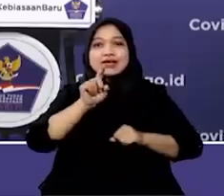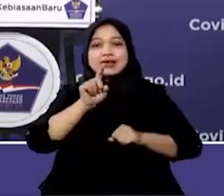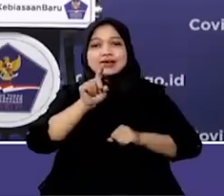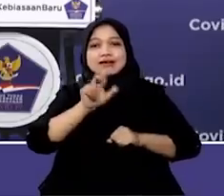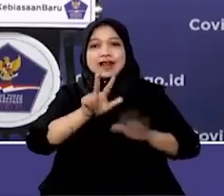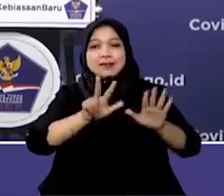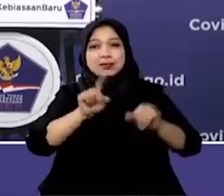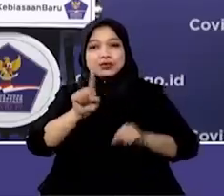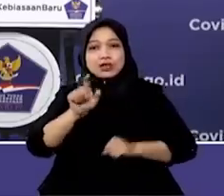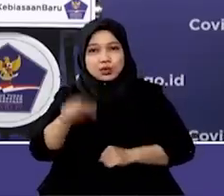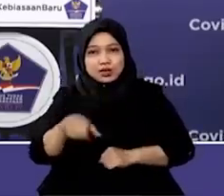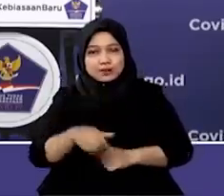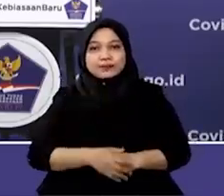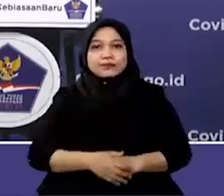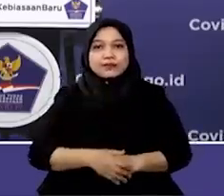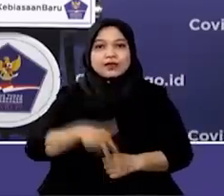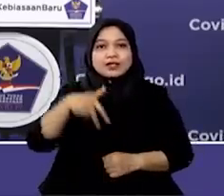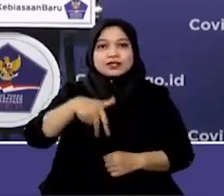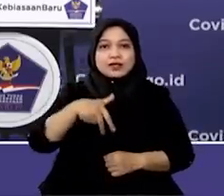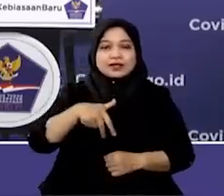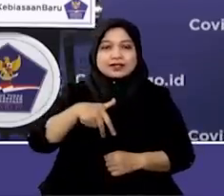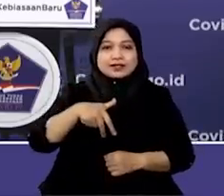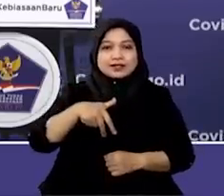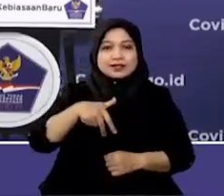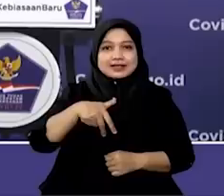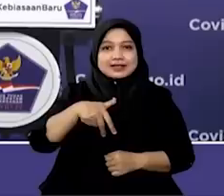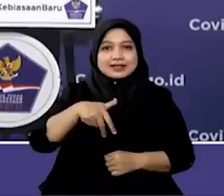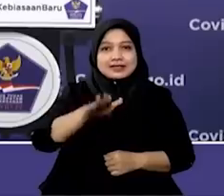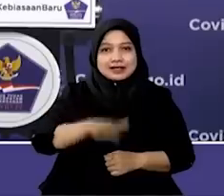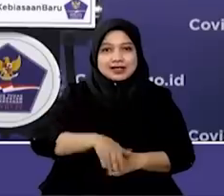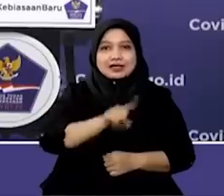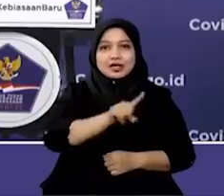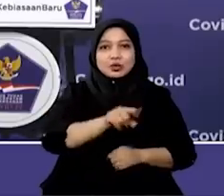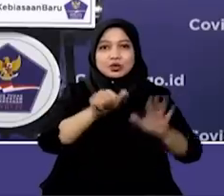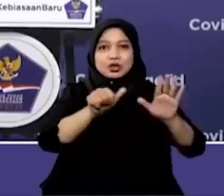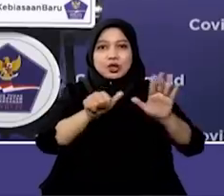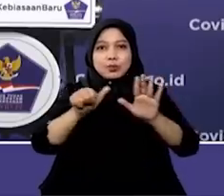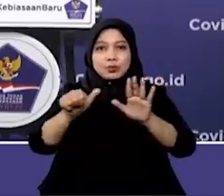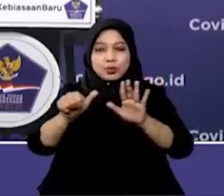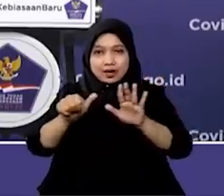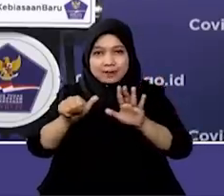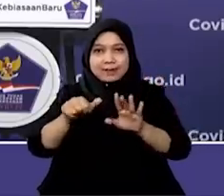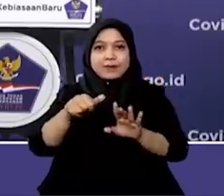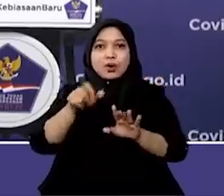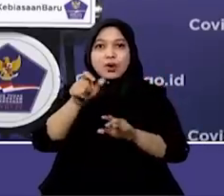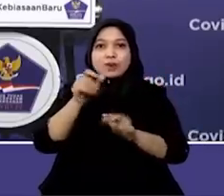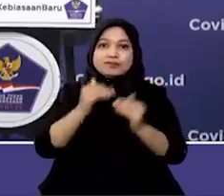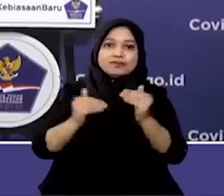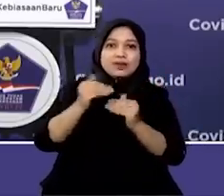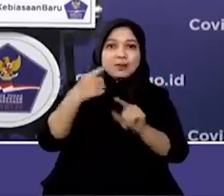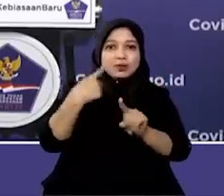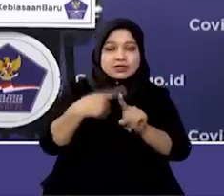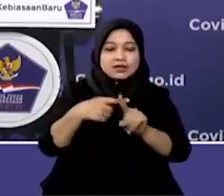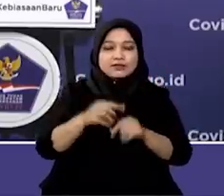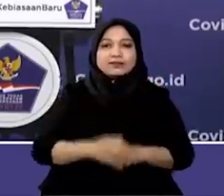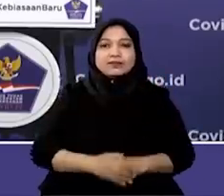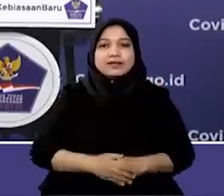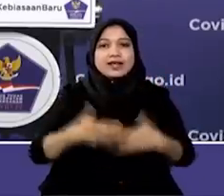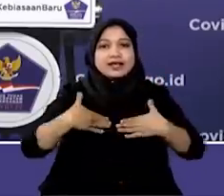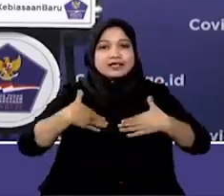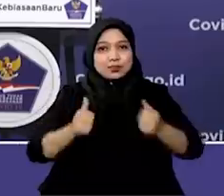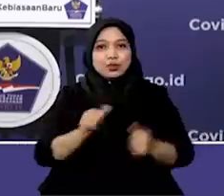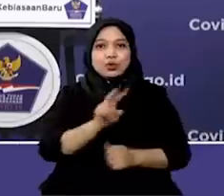Selatan 166 kasus dilaporkan konfirmasi positif baru dan 22